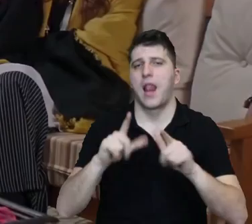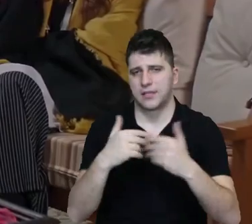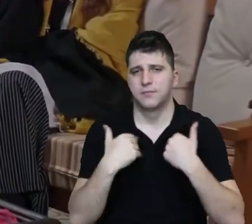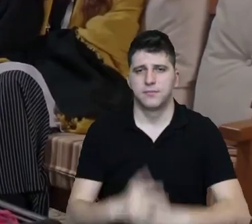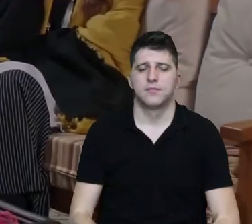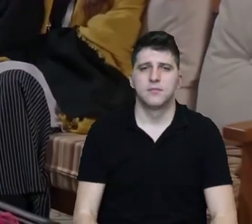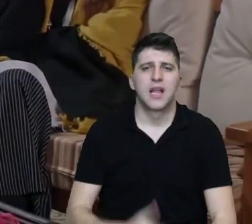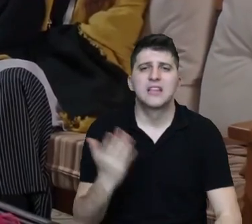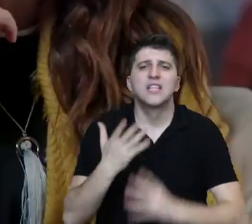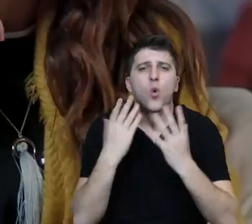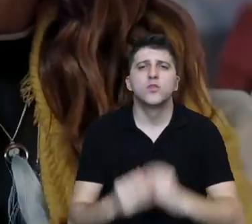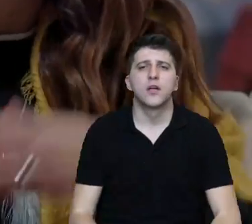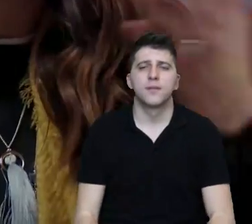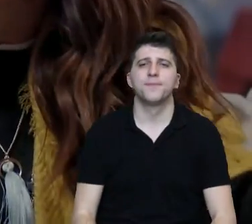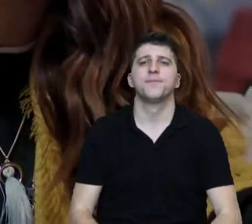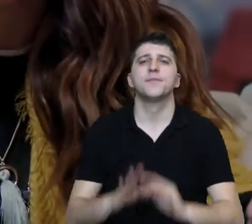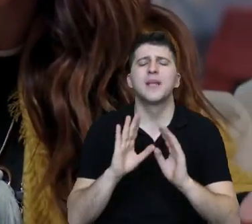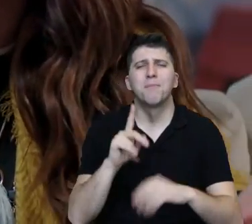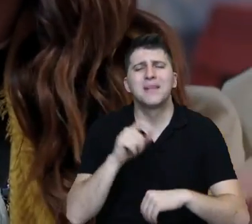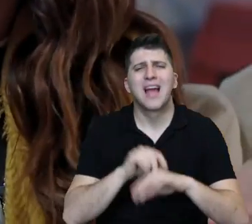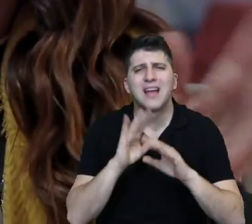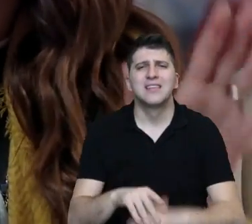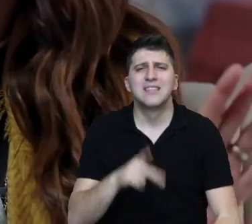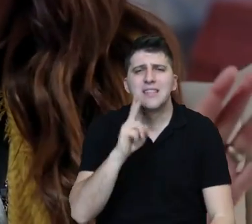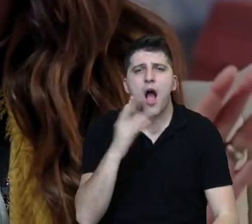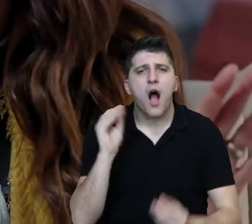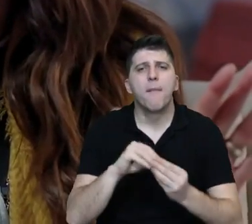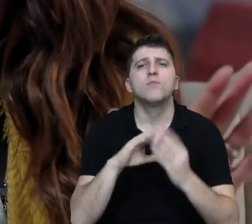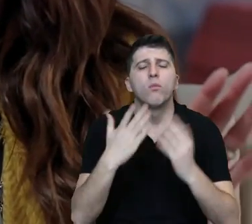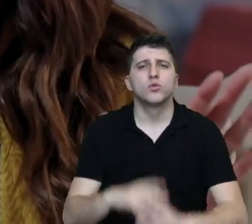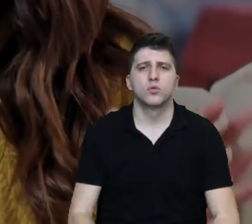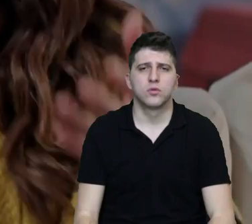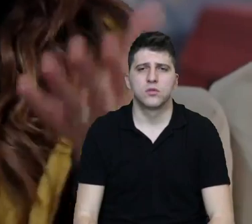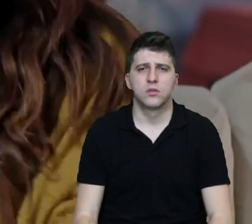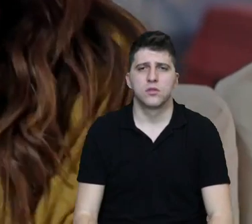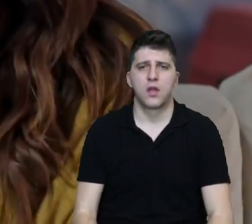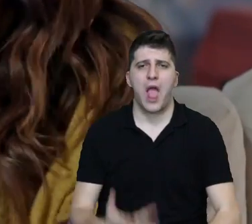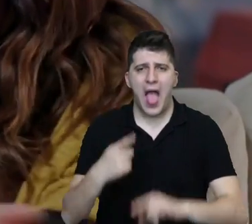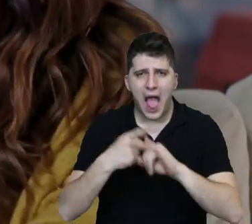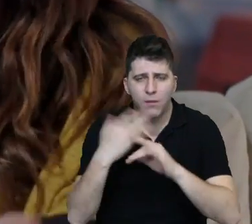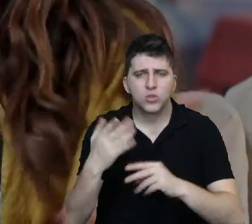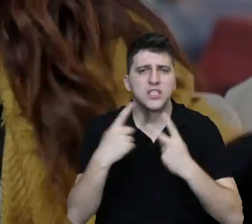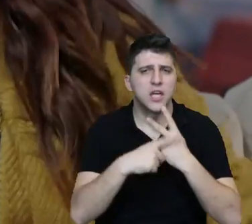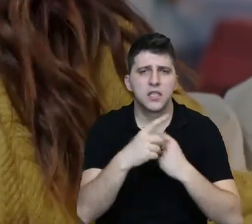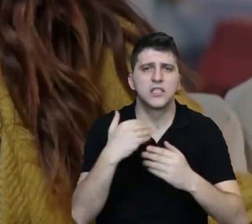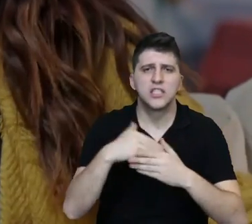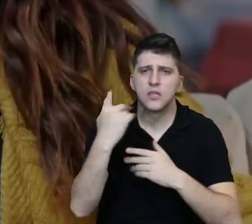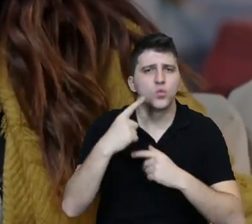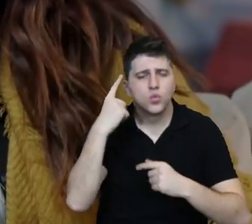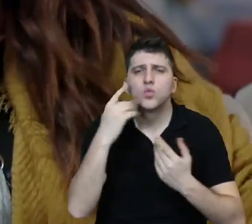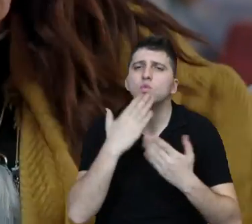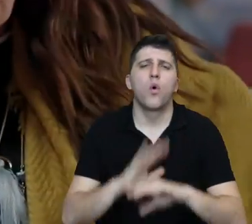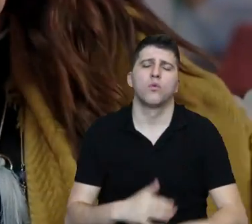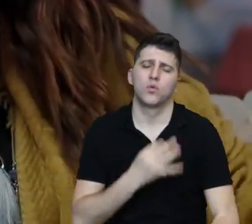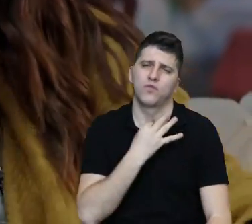lazım. Nasıl olacak o iş? Ya bir dakika ya, siz fazla abartmıyor musunuz? Ya ne Helmut'un ne de Yaşar'ın dışarıda gözümüzde yok